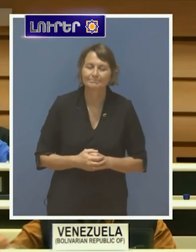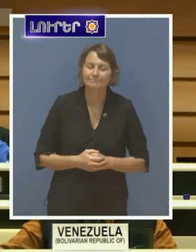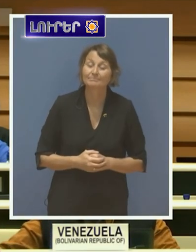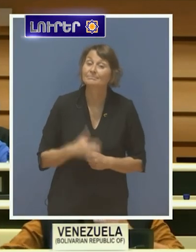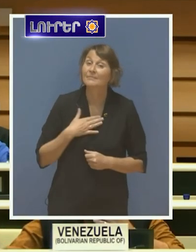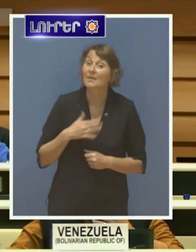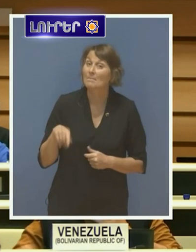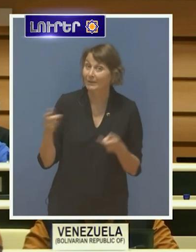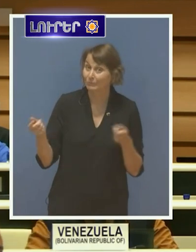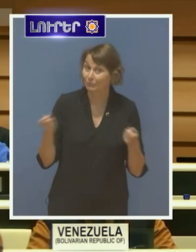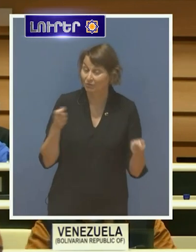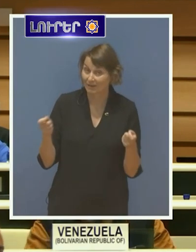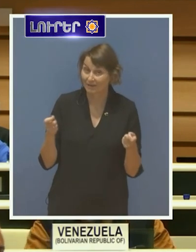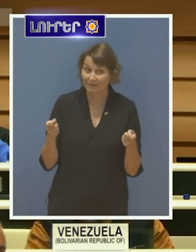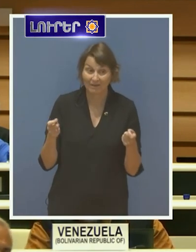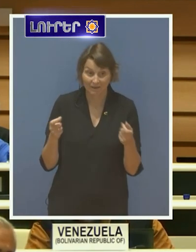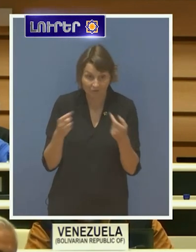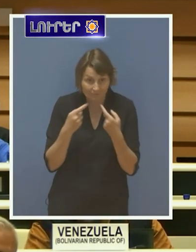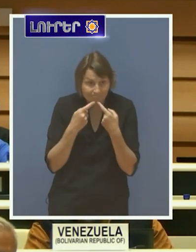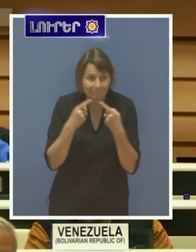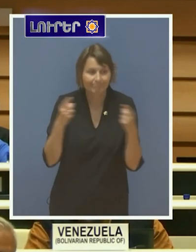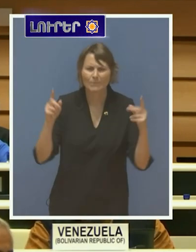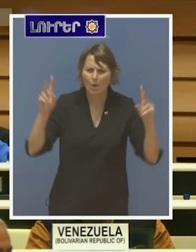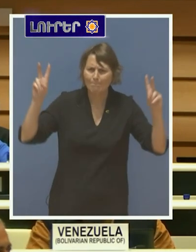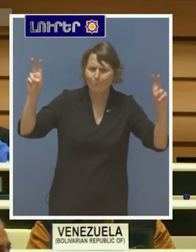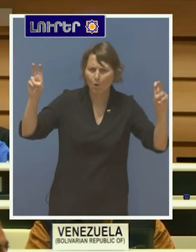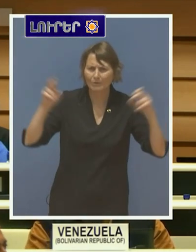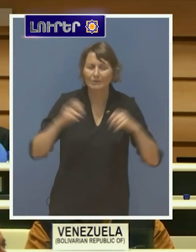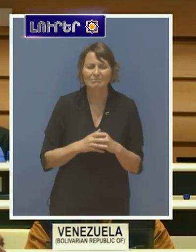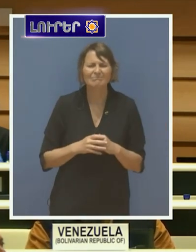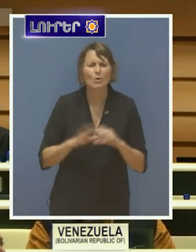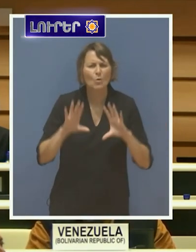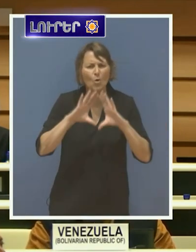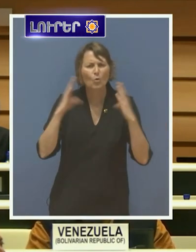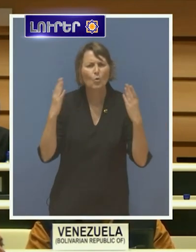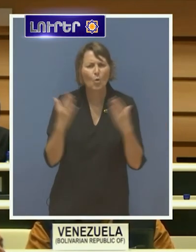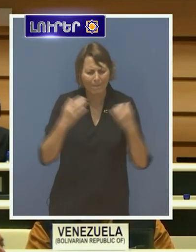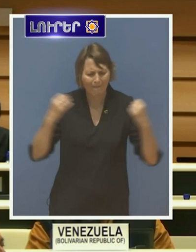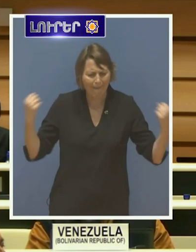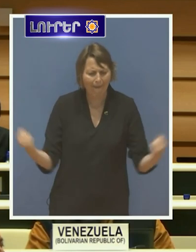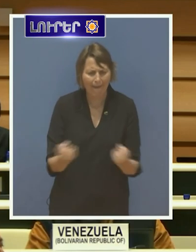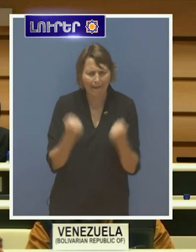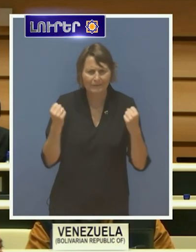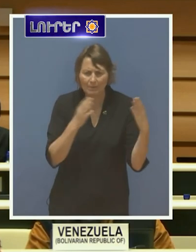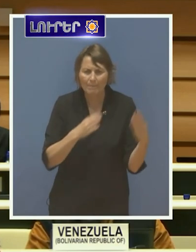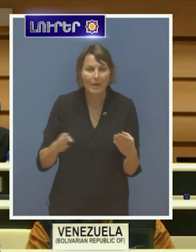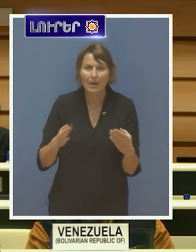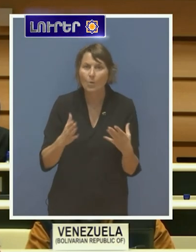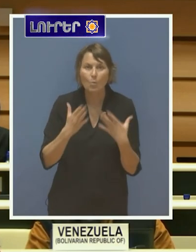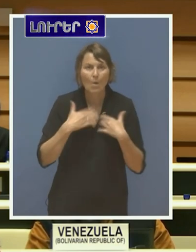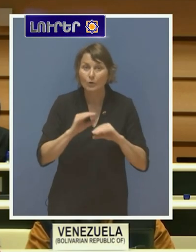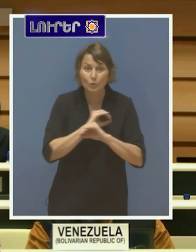հողերու ապօրինի բռնազավթումին արդյունքը։ Բռնազավթում, որն կազմի է լեզվի կենսունակության վրա, որը հիշեցուն կենետիկ ռեսուրսներն մեկն